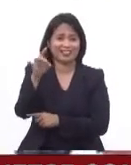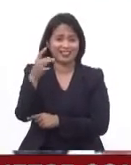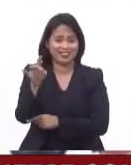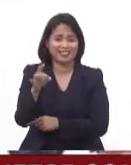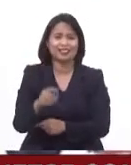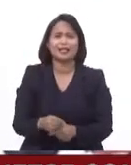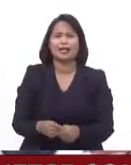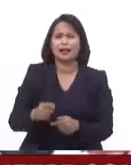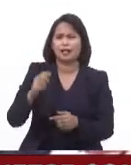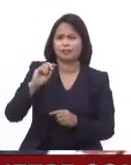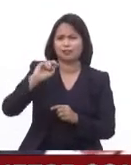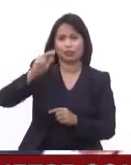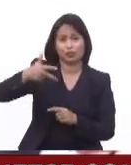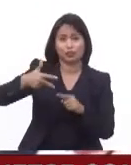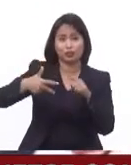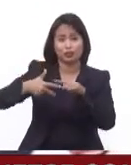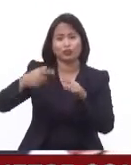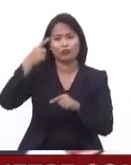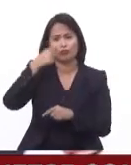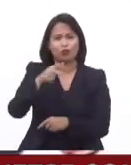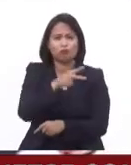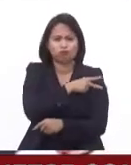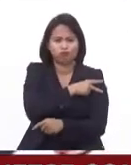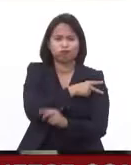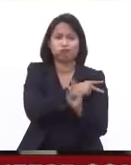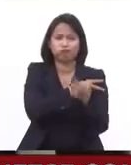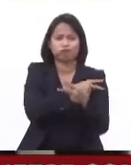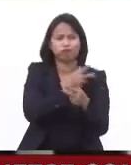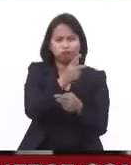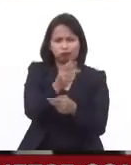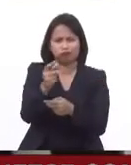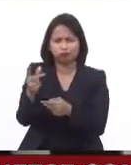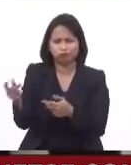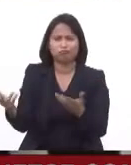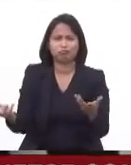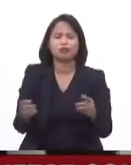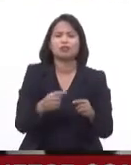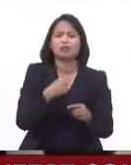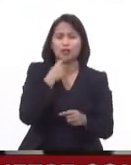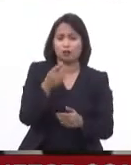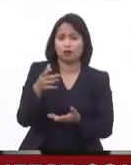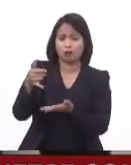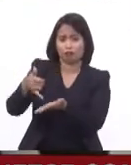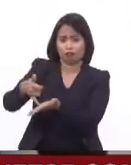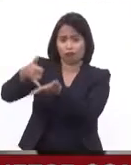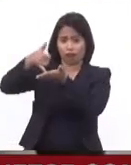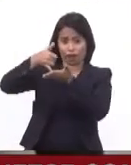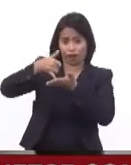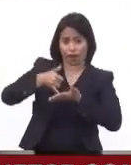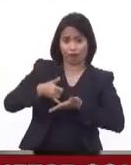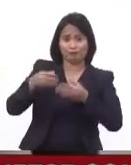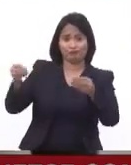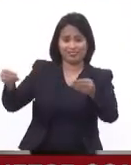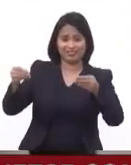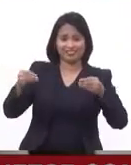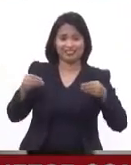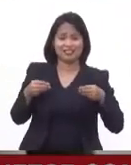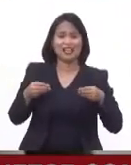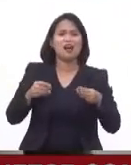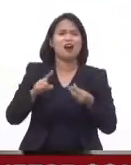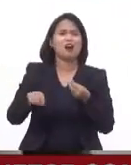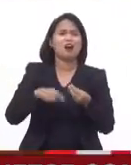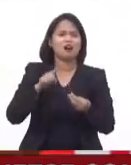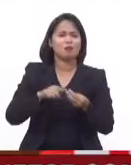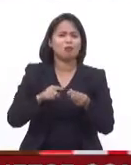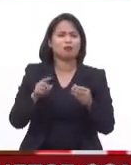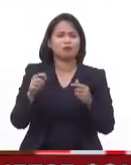February 10 to 18, 2022, at rank 3, second dose coverage. Tinanggap ni OIC City Health Officer Dr. Dalvi Kasilang ang mga parangal mula